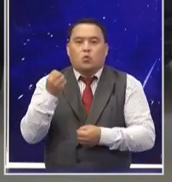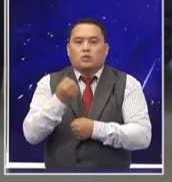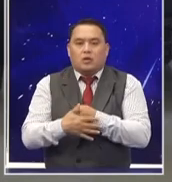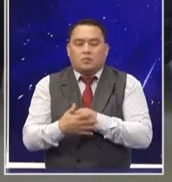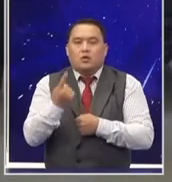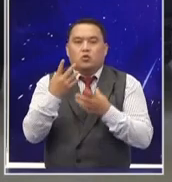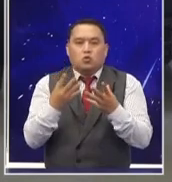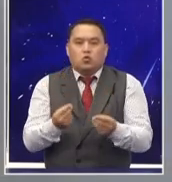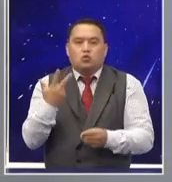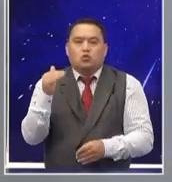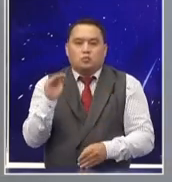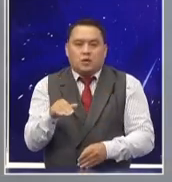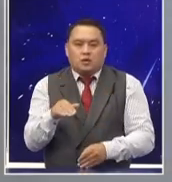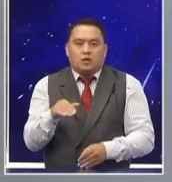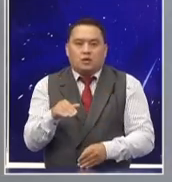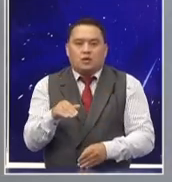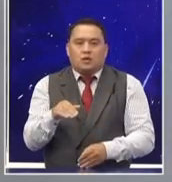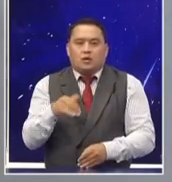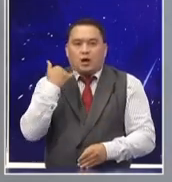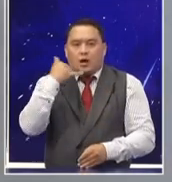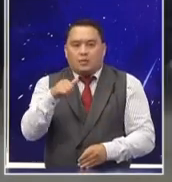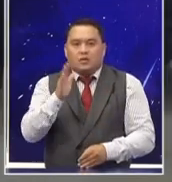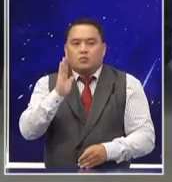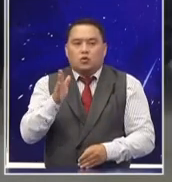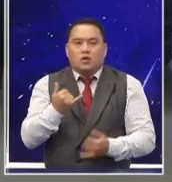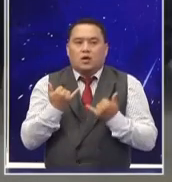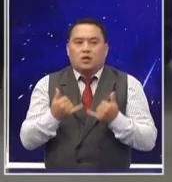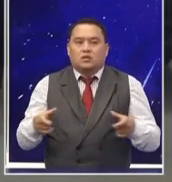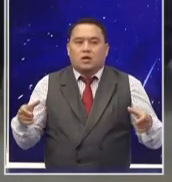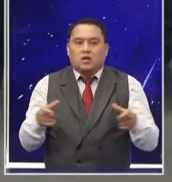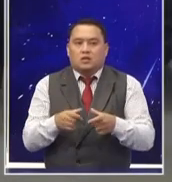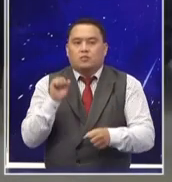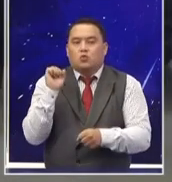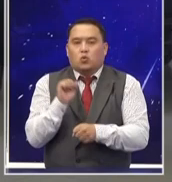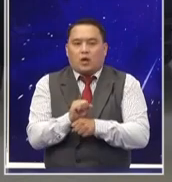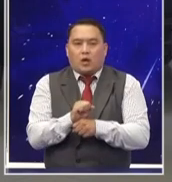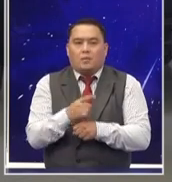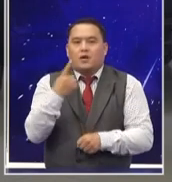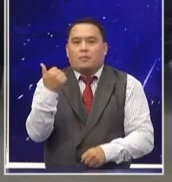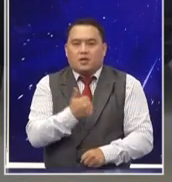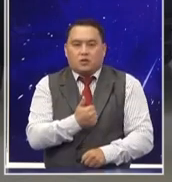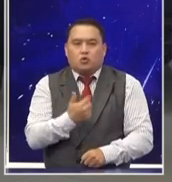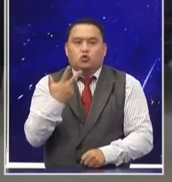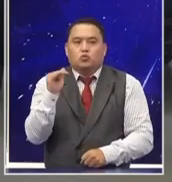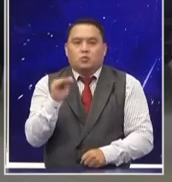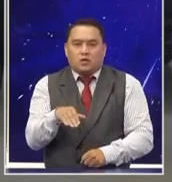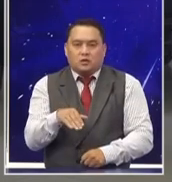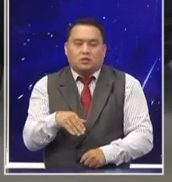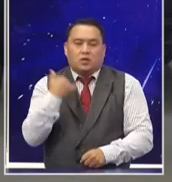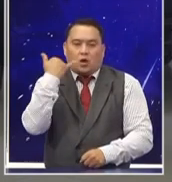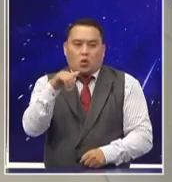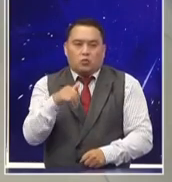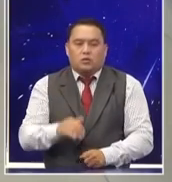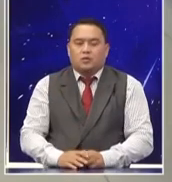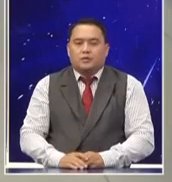күніне 3000-нан астам қоңырау қабылдайтын болсақ, қазіргі таңда карантин режимі тоқтағаннан кейін аптасына 3000-нан астам қоңырау ғана